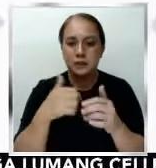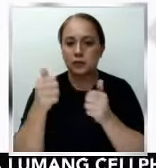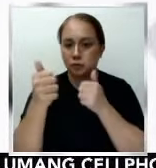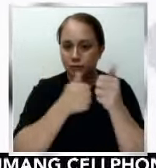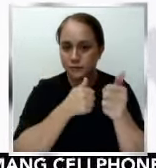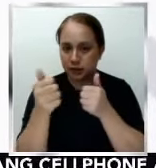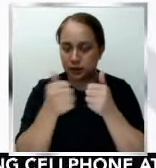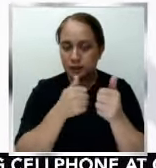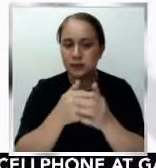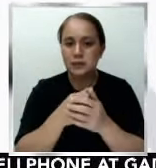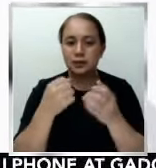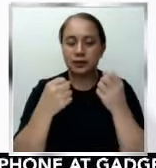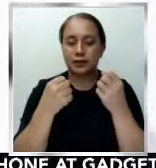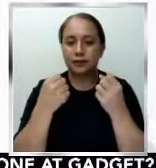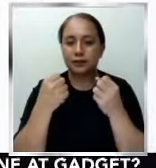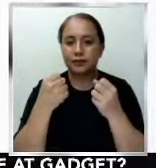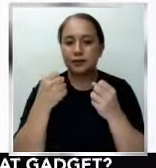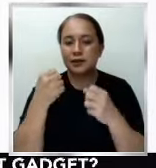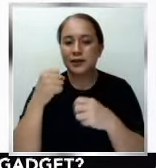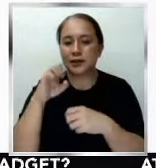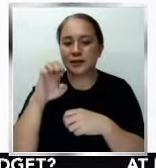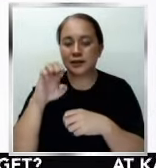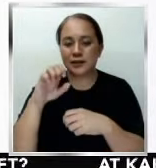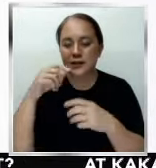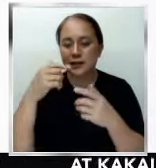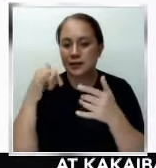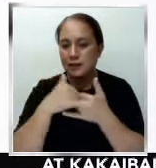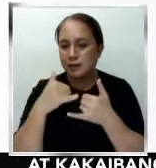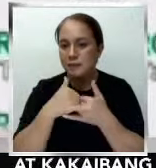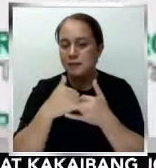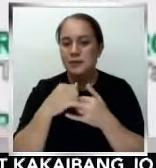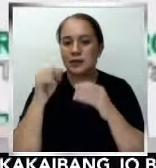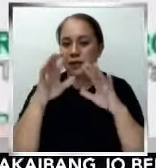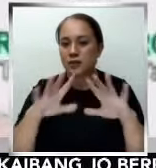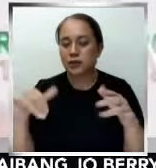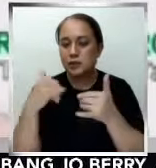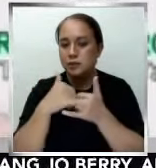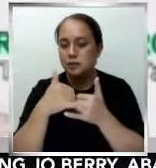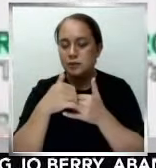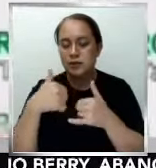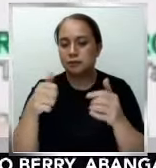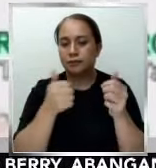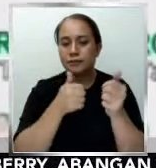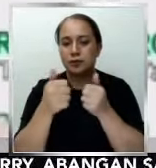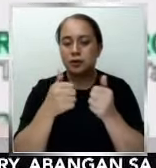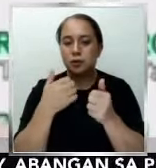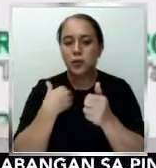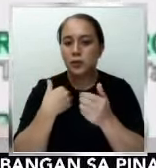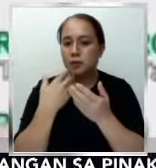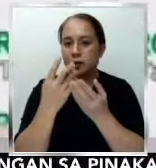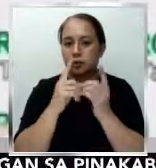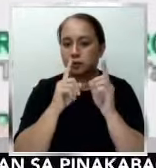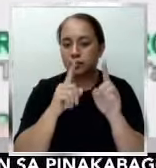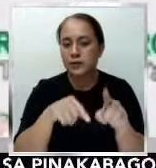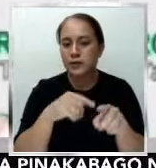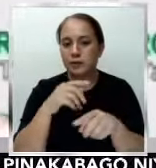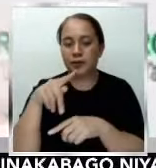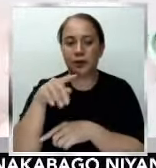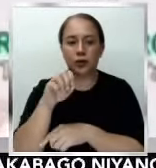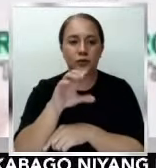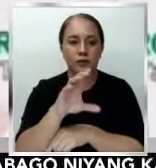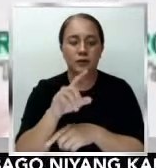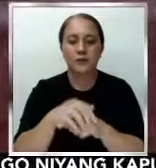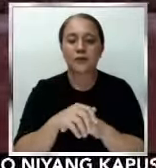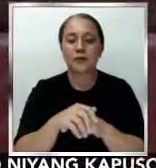SEA Games, Asian Games at iba pang major competitions. Wala pang tugon si Huico sa pahayag na ito ng POC. Pero nauna na